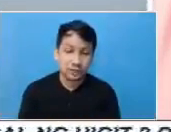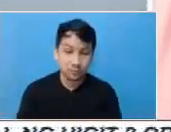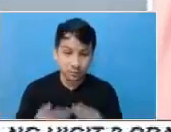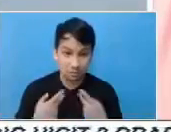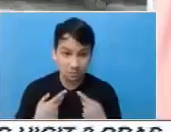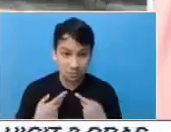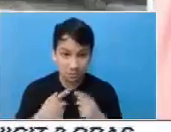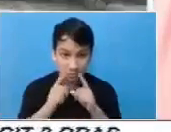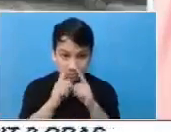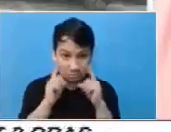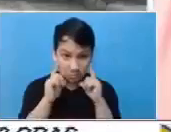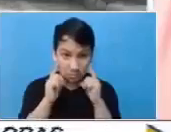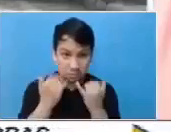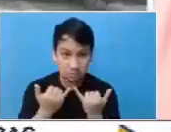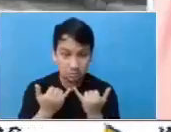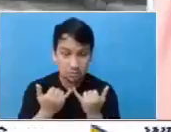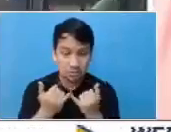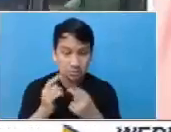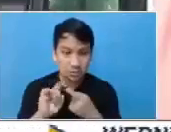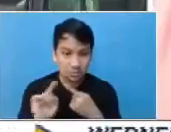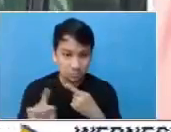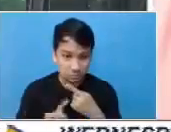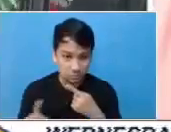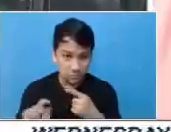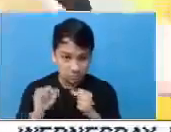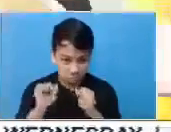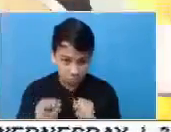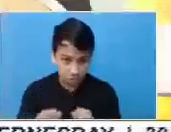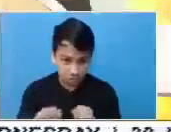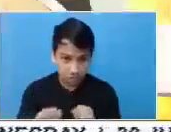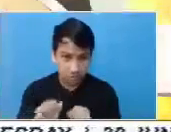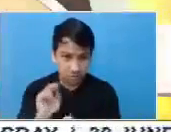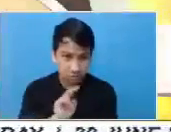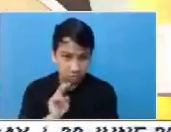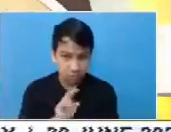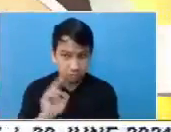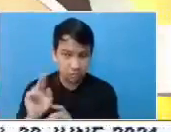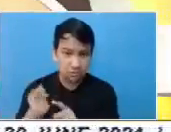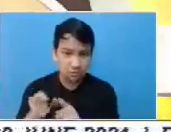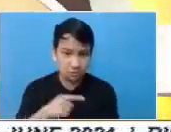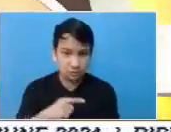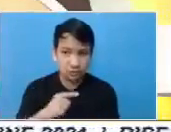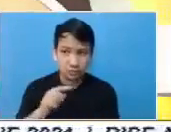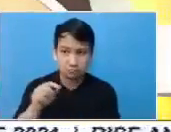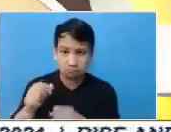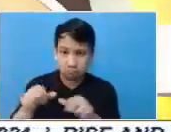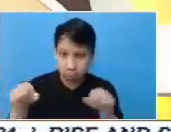natin ay N95. Okay. Alright, maraming salamat po, Philvolcs Officer in Charge at